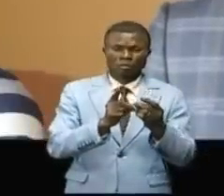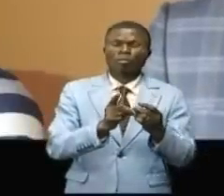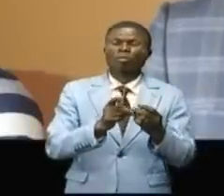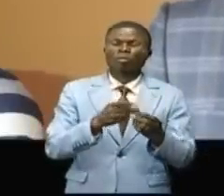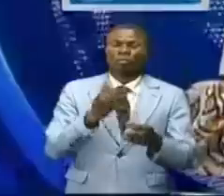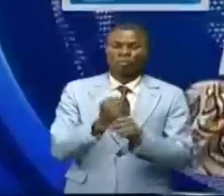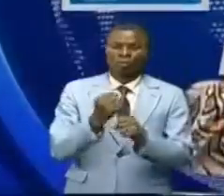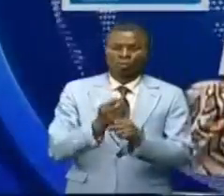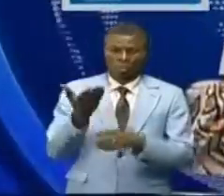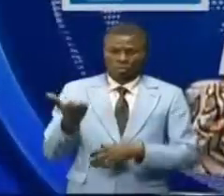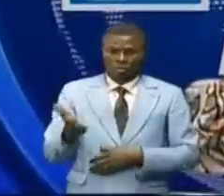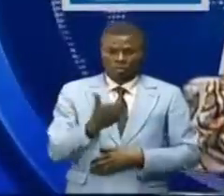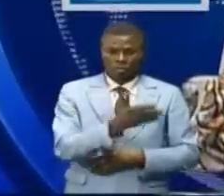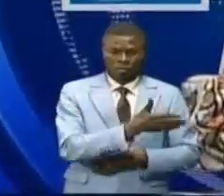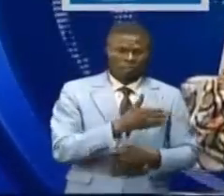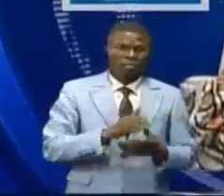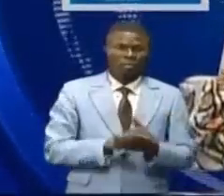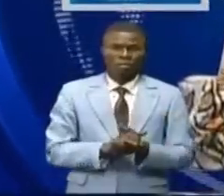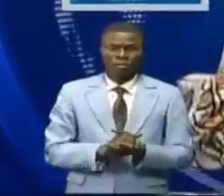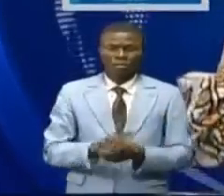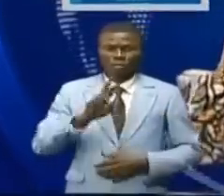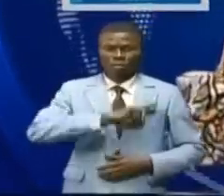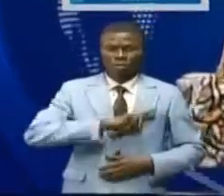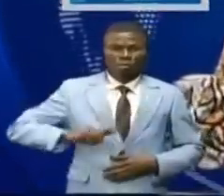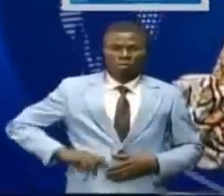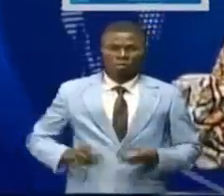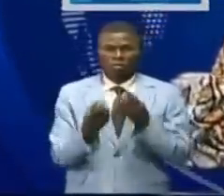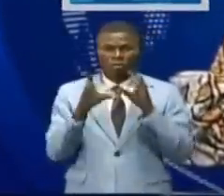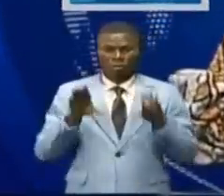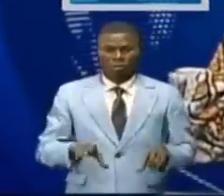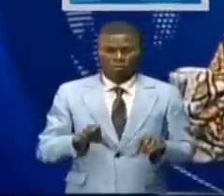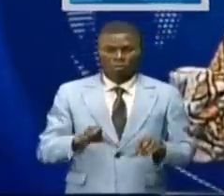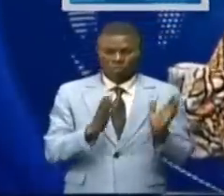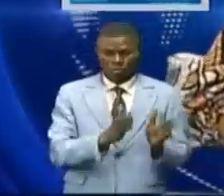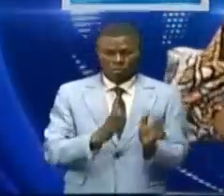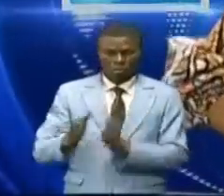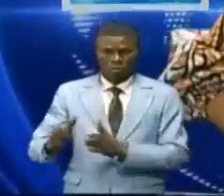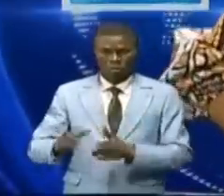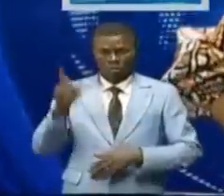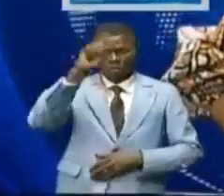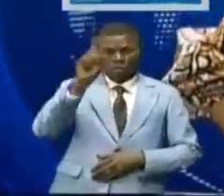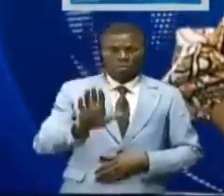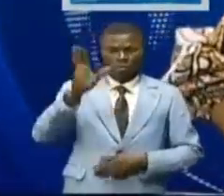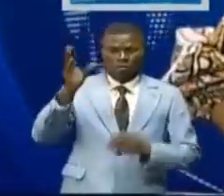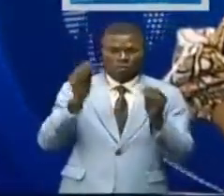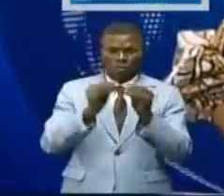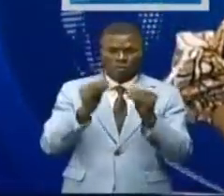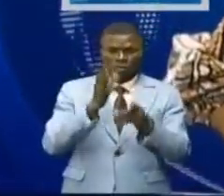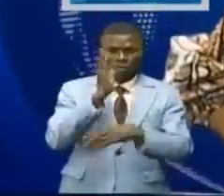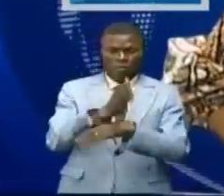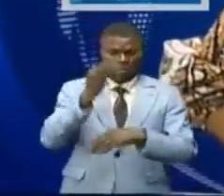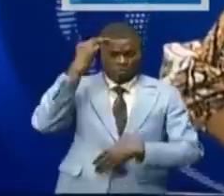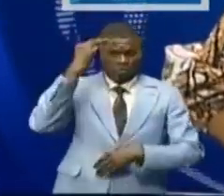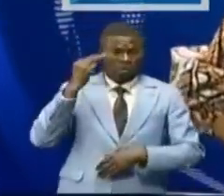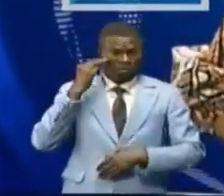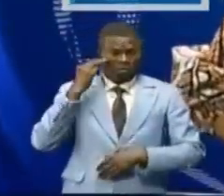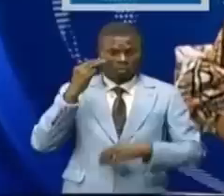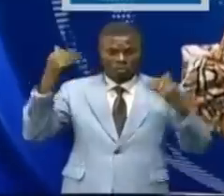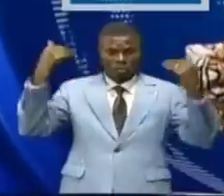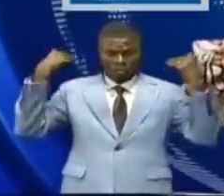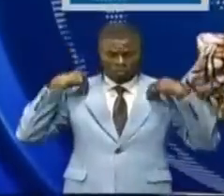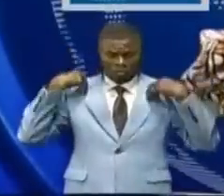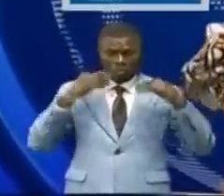disposition. La République démocratique du Congo prend part à la 35e réunion du Conseil des ministres de l'autorité